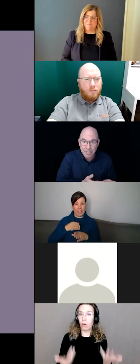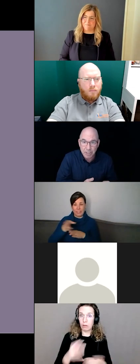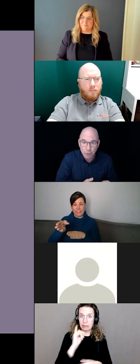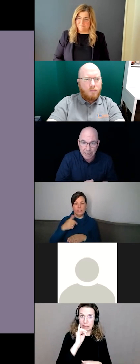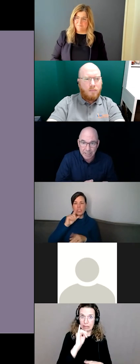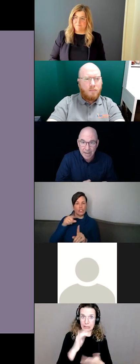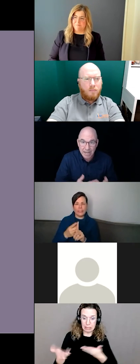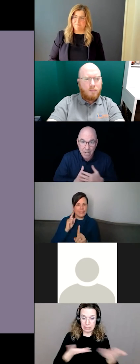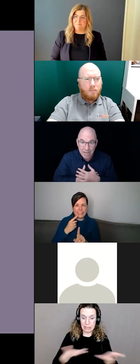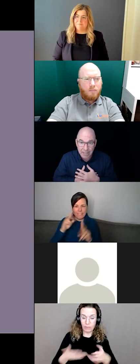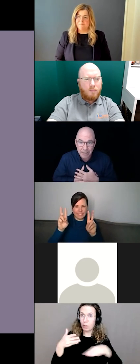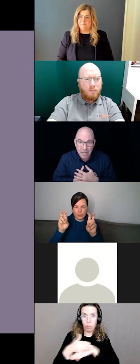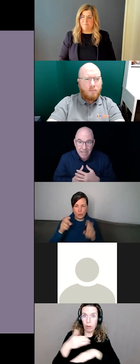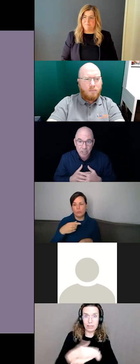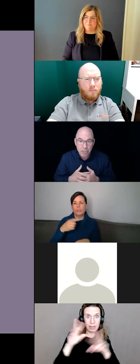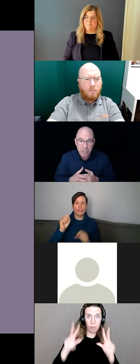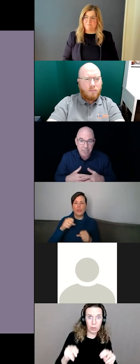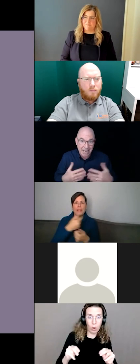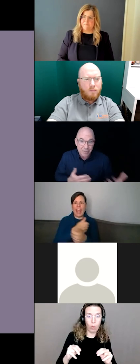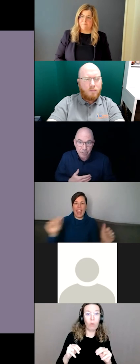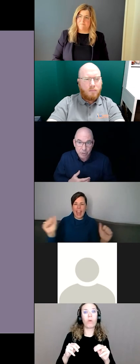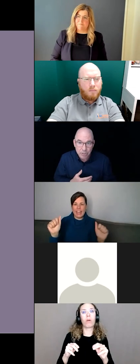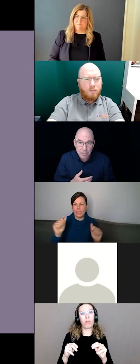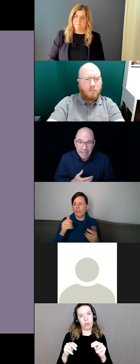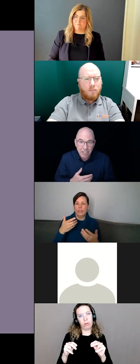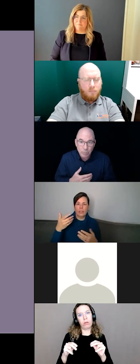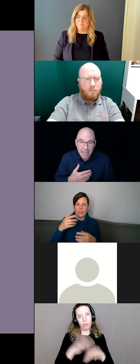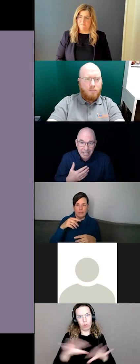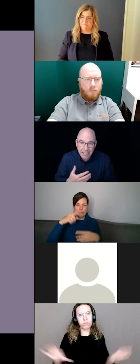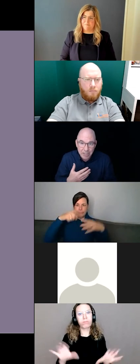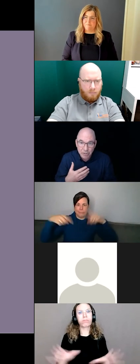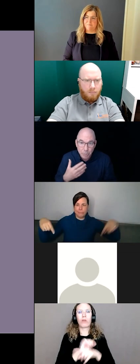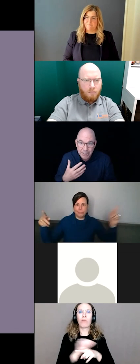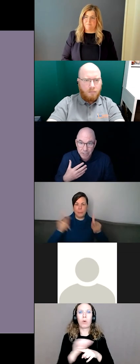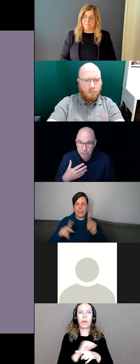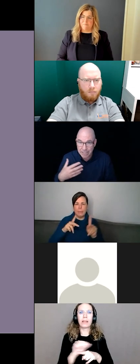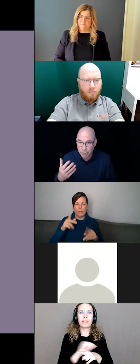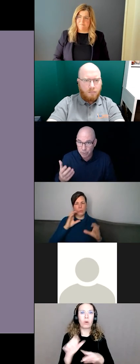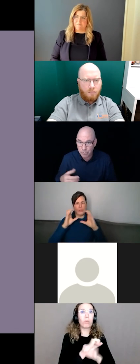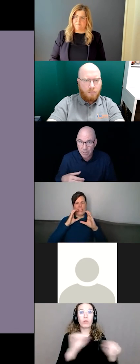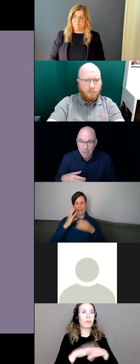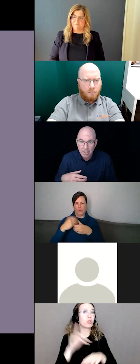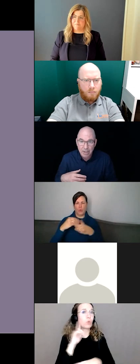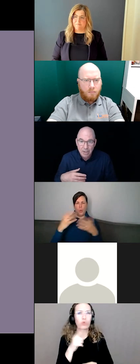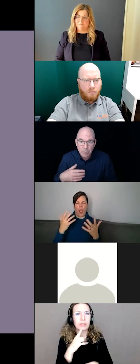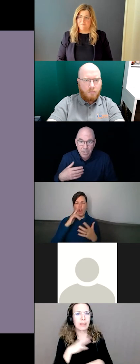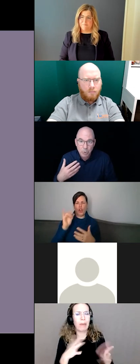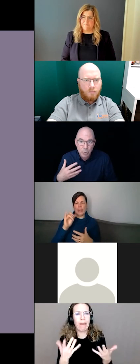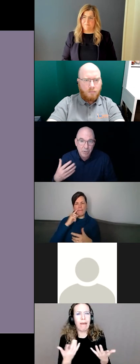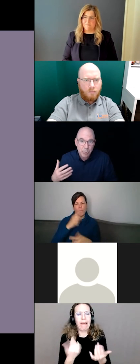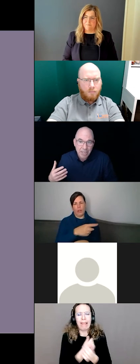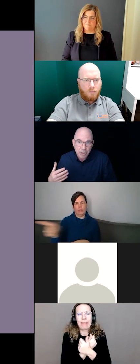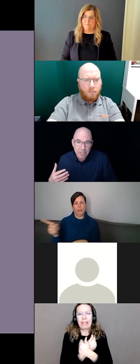nous pouvons fournir de la formation, dans mon cas, pas seulement de la surdité, mais n'importe quel type de problème